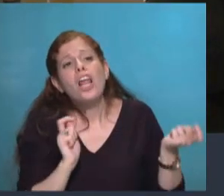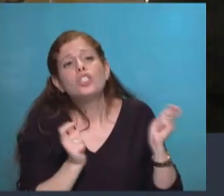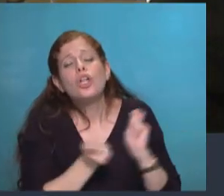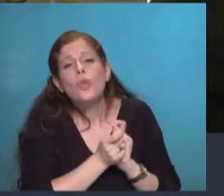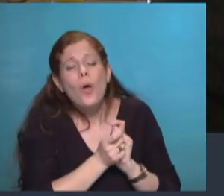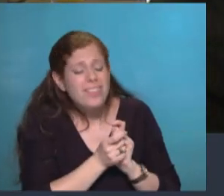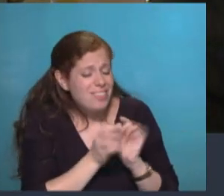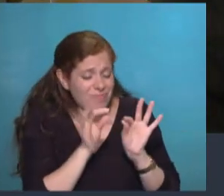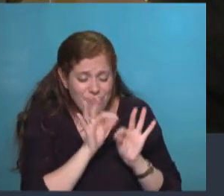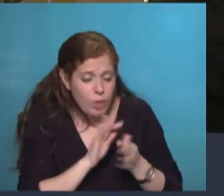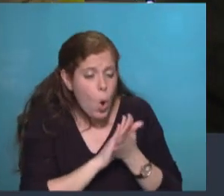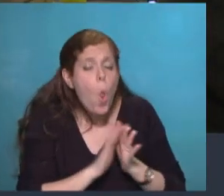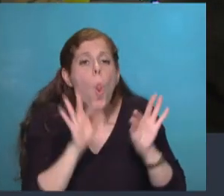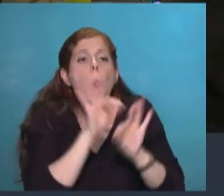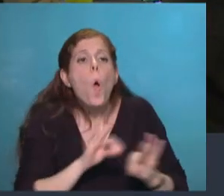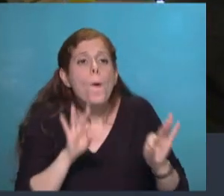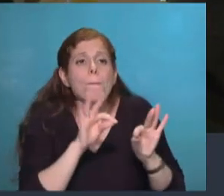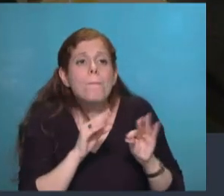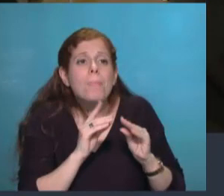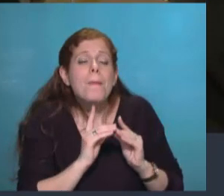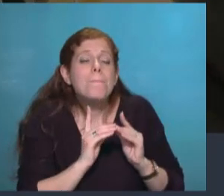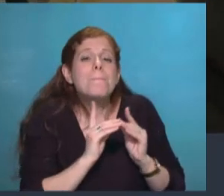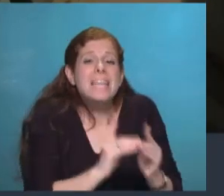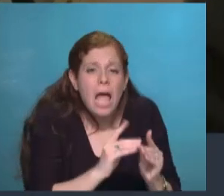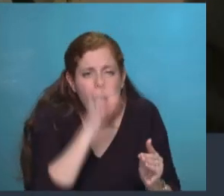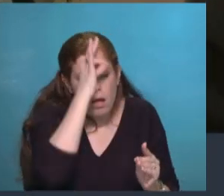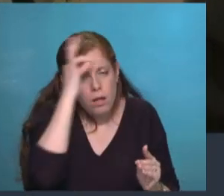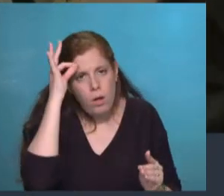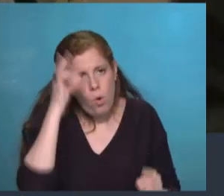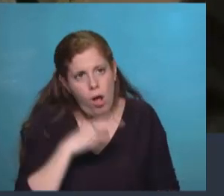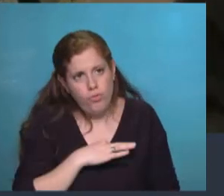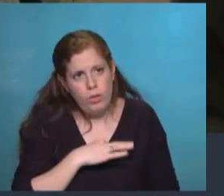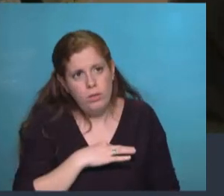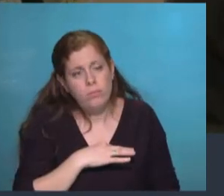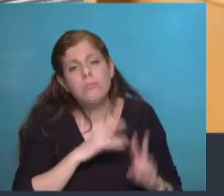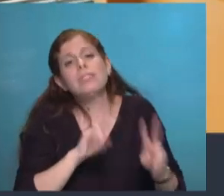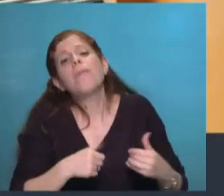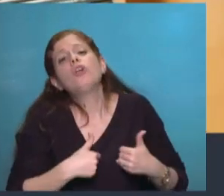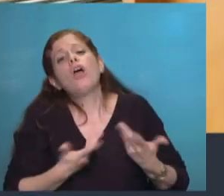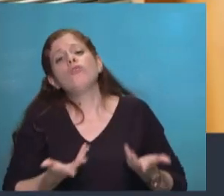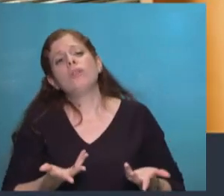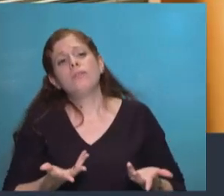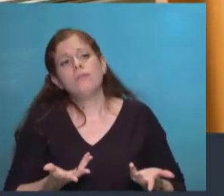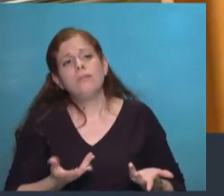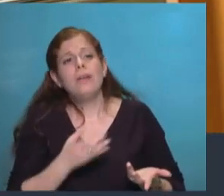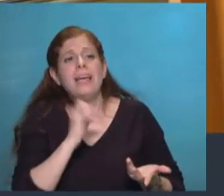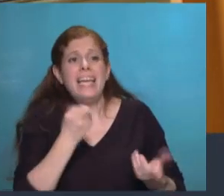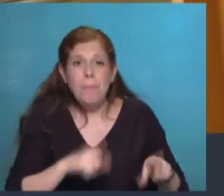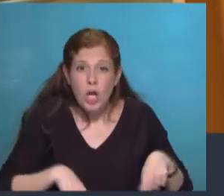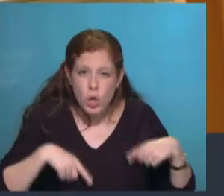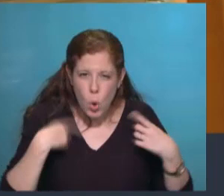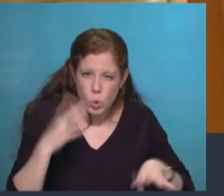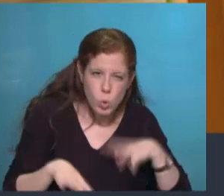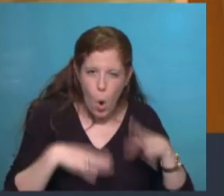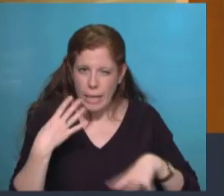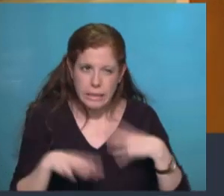לשנות אף סנטים בדרך גורל שלי. זה משהו יש לי. אם לחיות